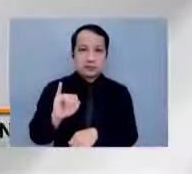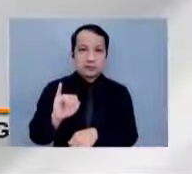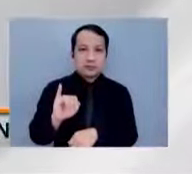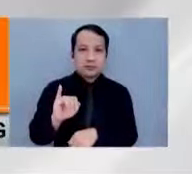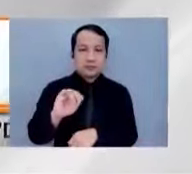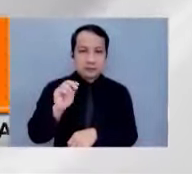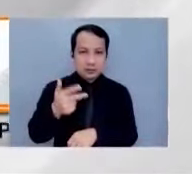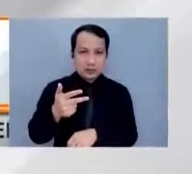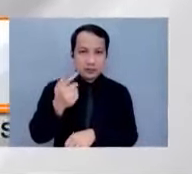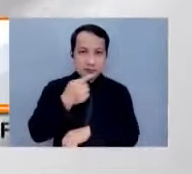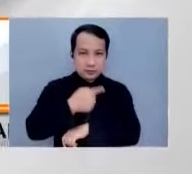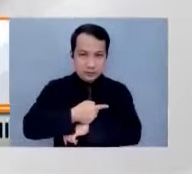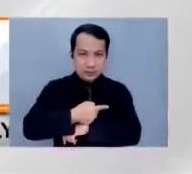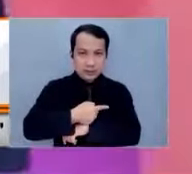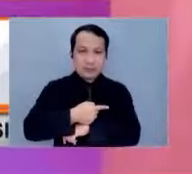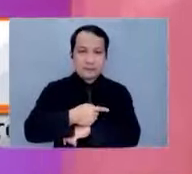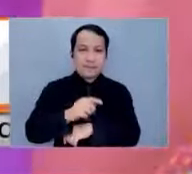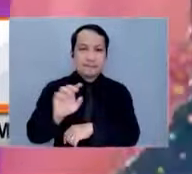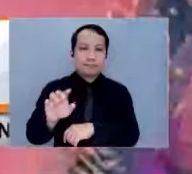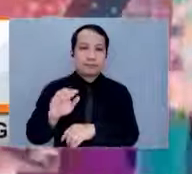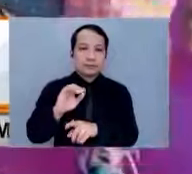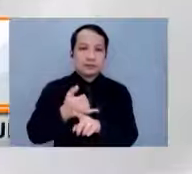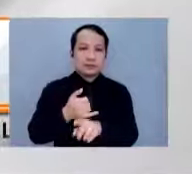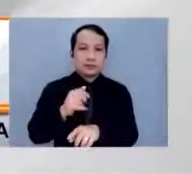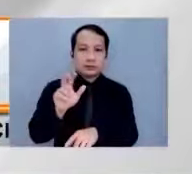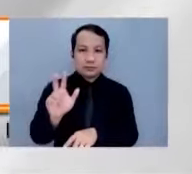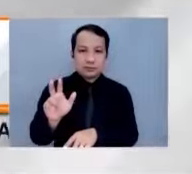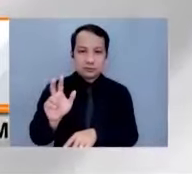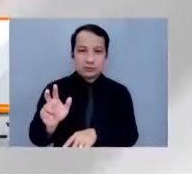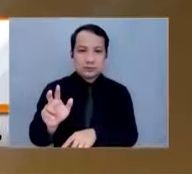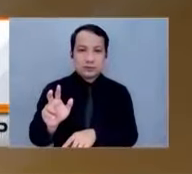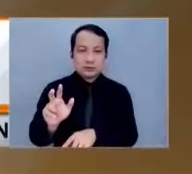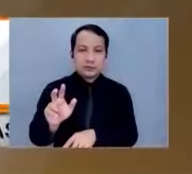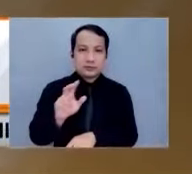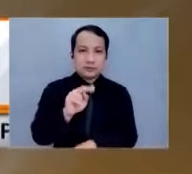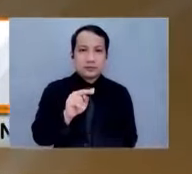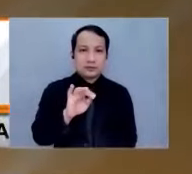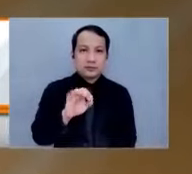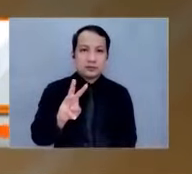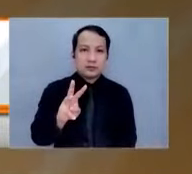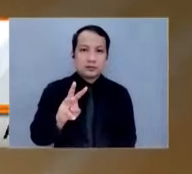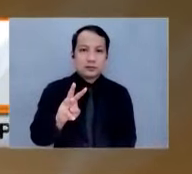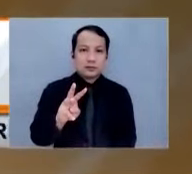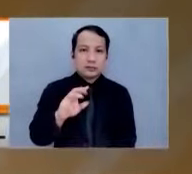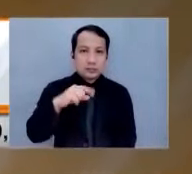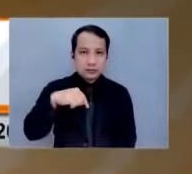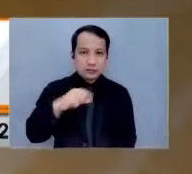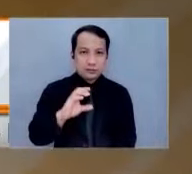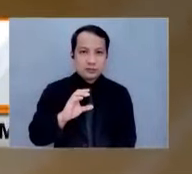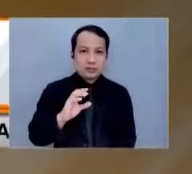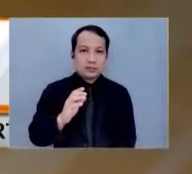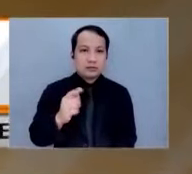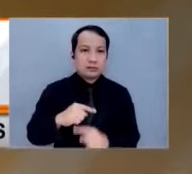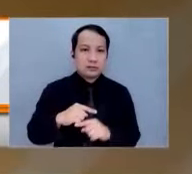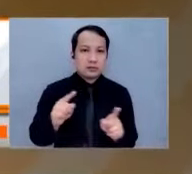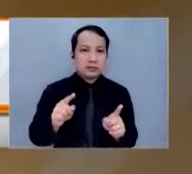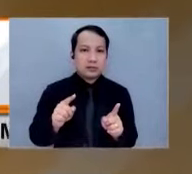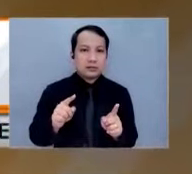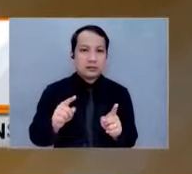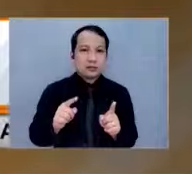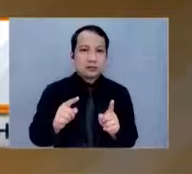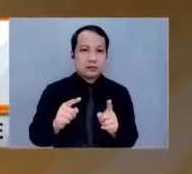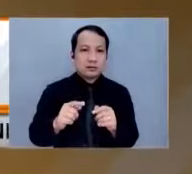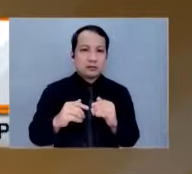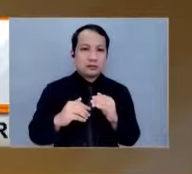ng BINI-verse sa June 30 sa New Frontier Theater sa Quezon City. Yun nga lang, wala pang 2 oras